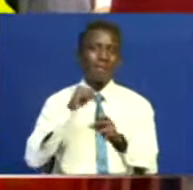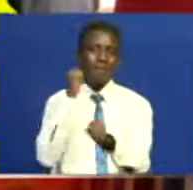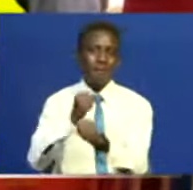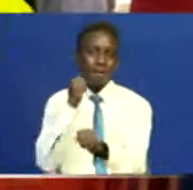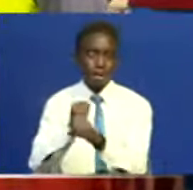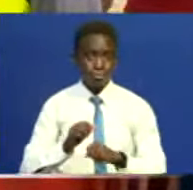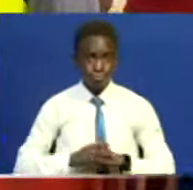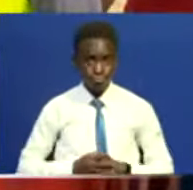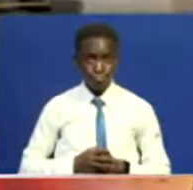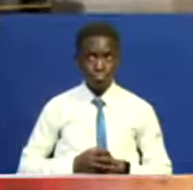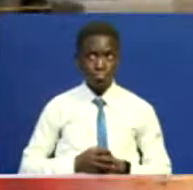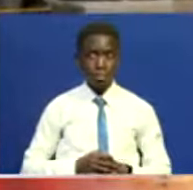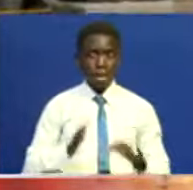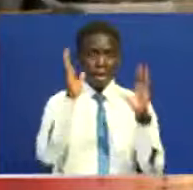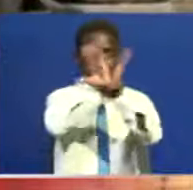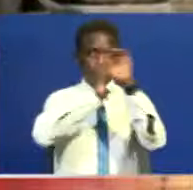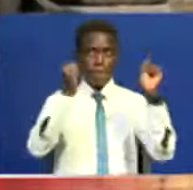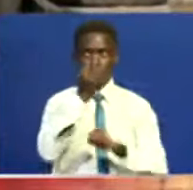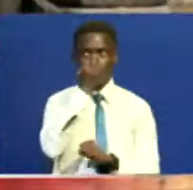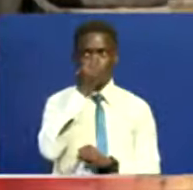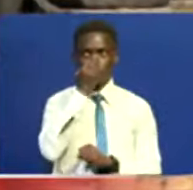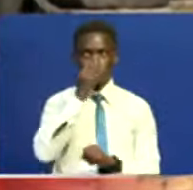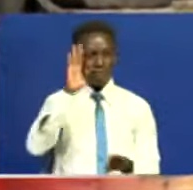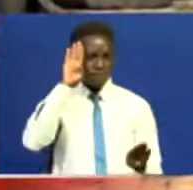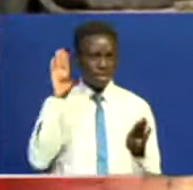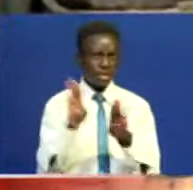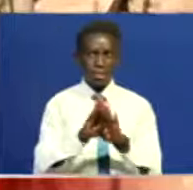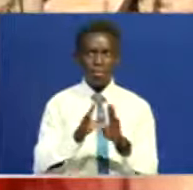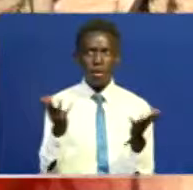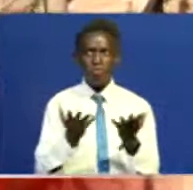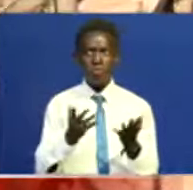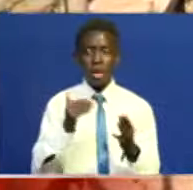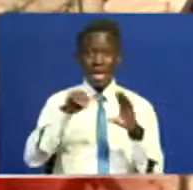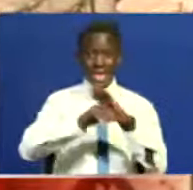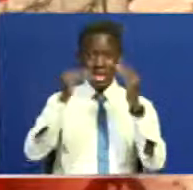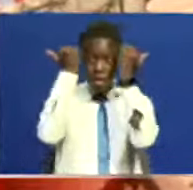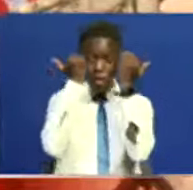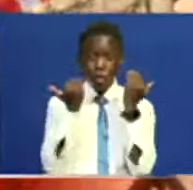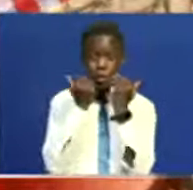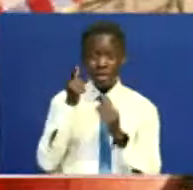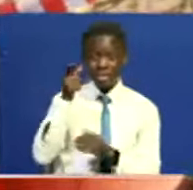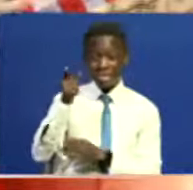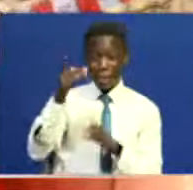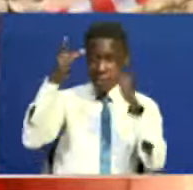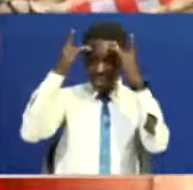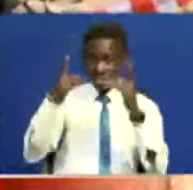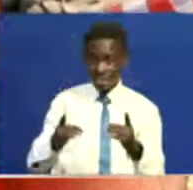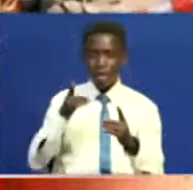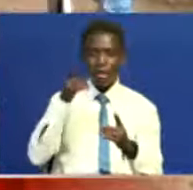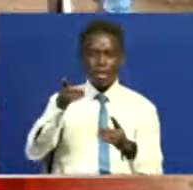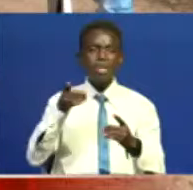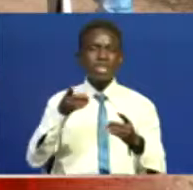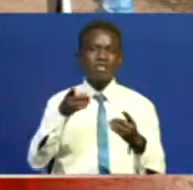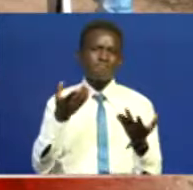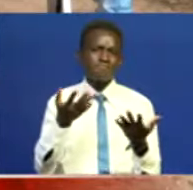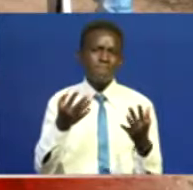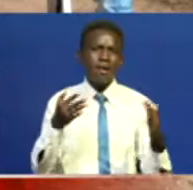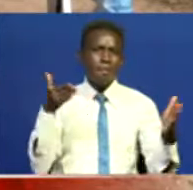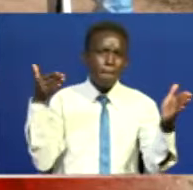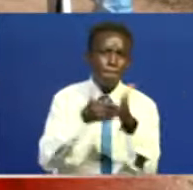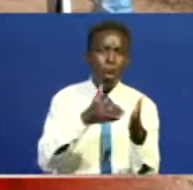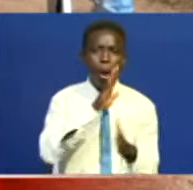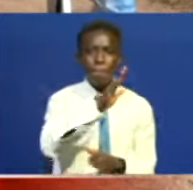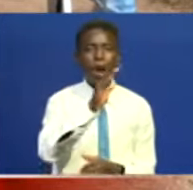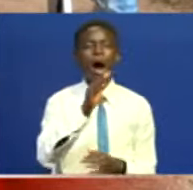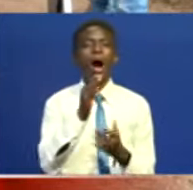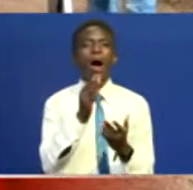alishikilia msimamo wake kwamba ufisadi katika idara ya mahakama unatatiza juhudi za serikali yake za kutoa ajira kwa